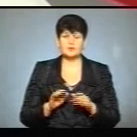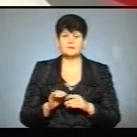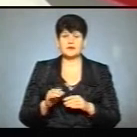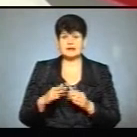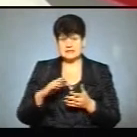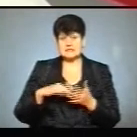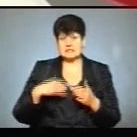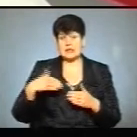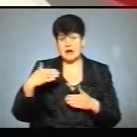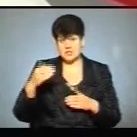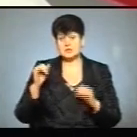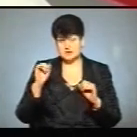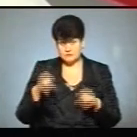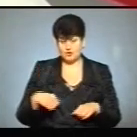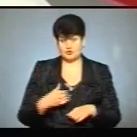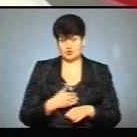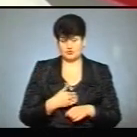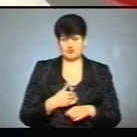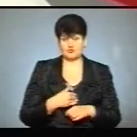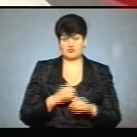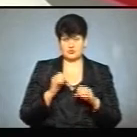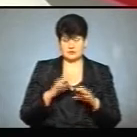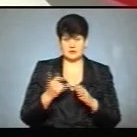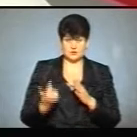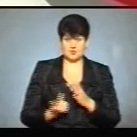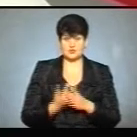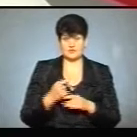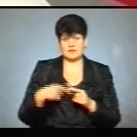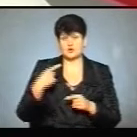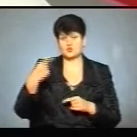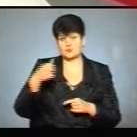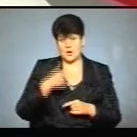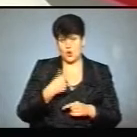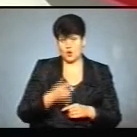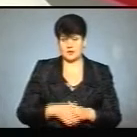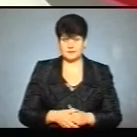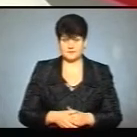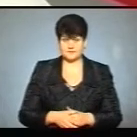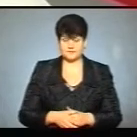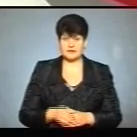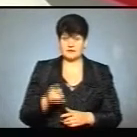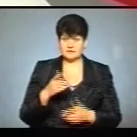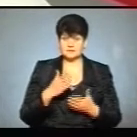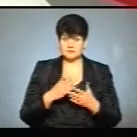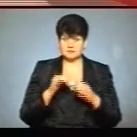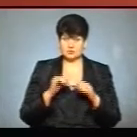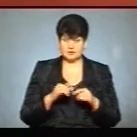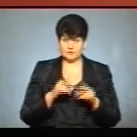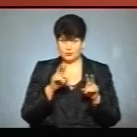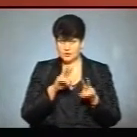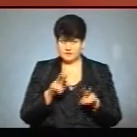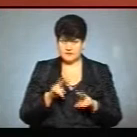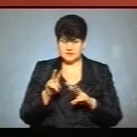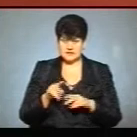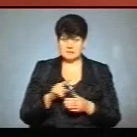вони зможуть, як захочуть, пройти його в наступні роки. Чи мали ви змогу передивитися ці питання, які